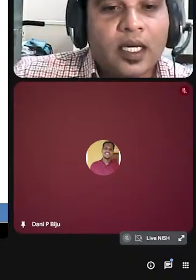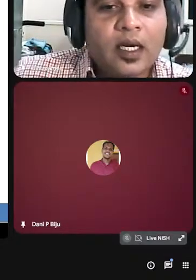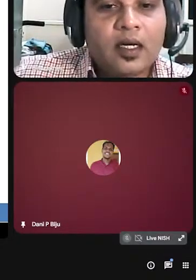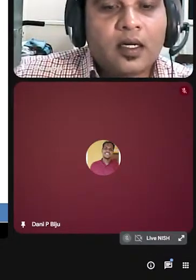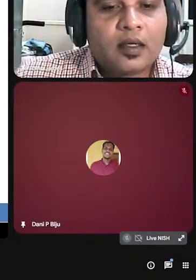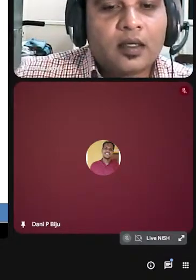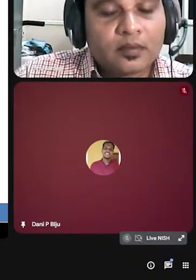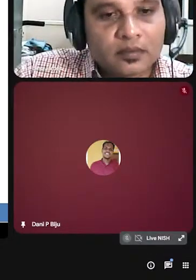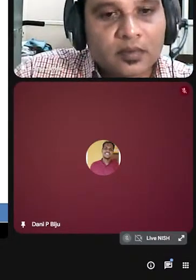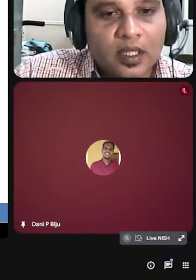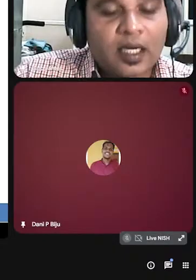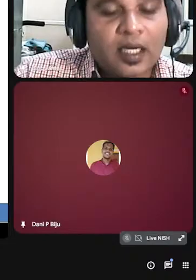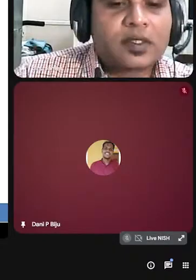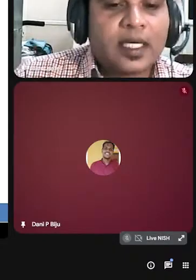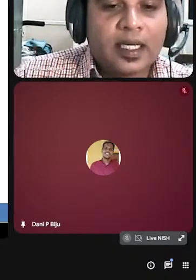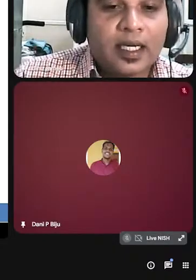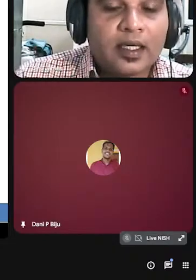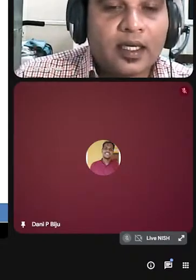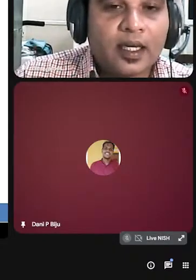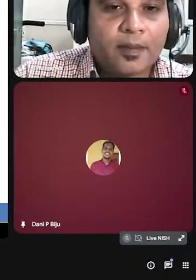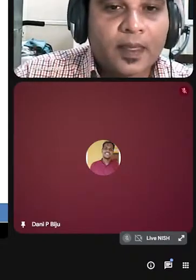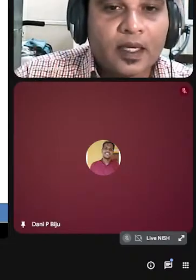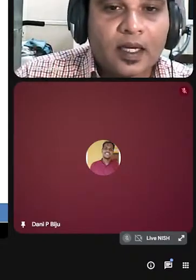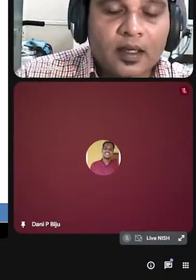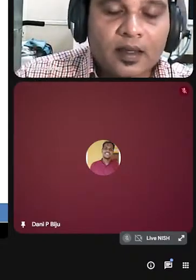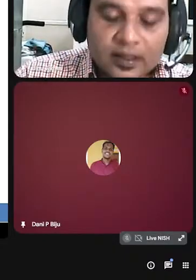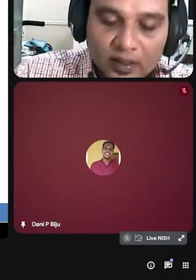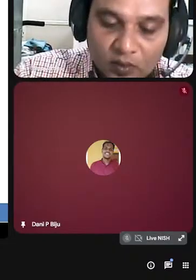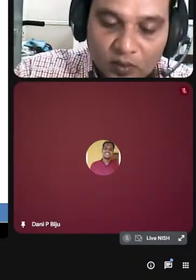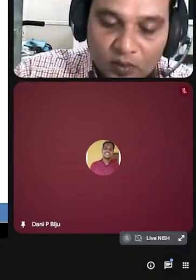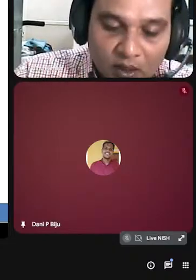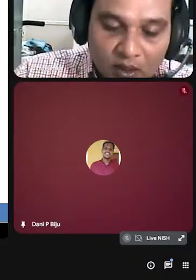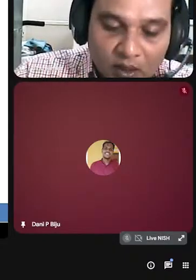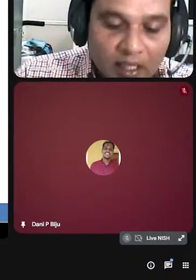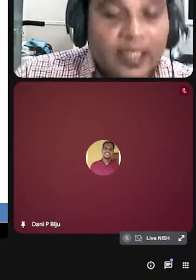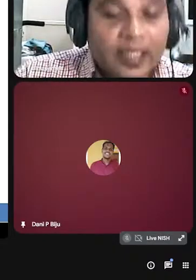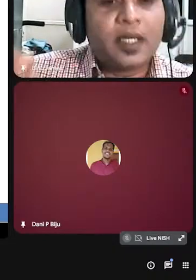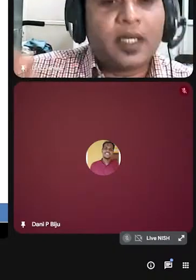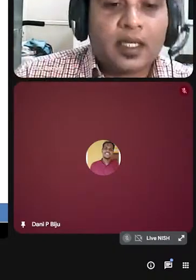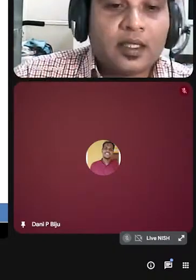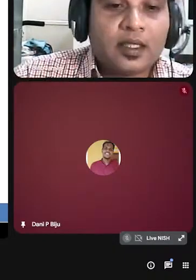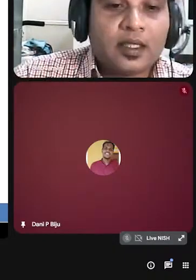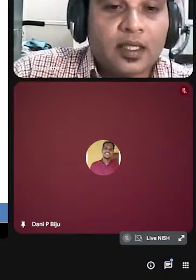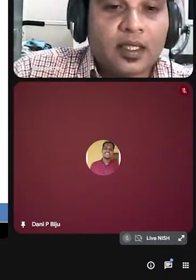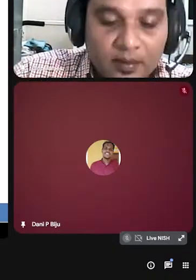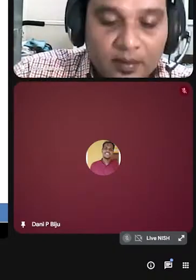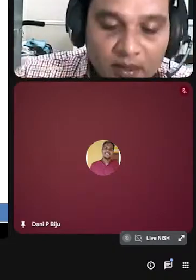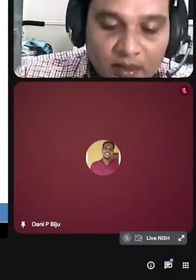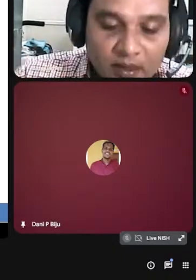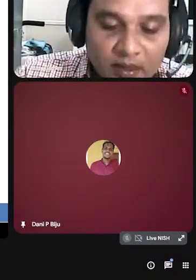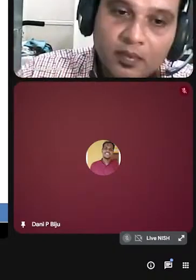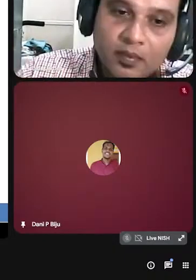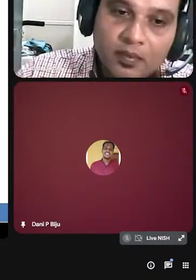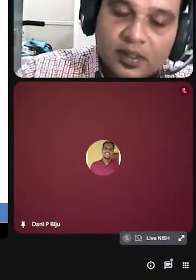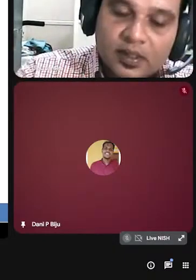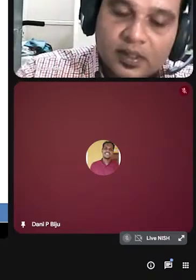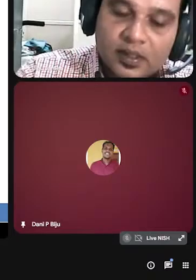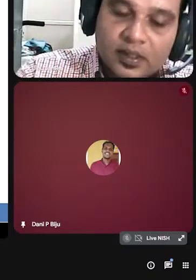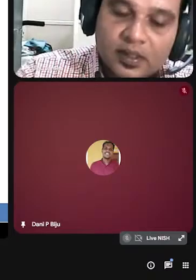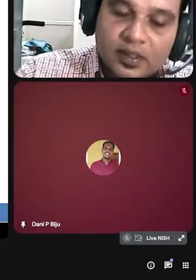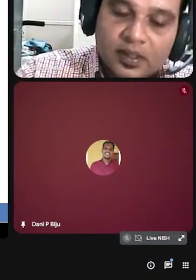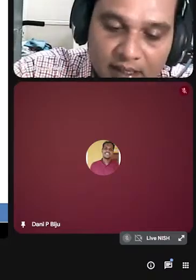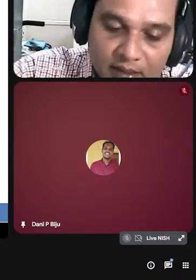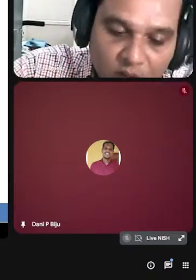രോഗത്തിന്റെ അവസ്ഥ, അല്ലെങ്കിൽ അതിന്റെ എത്രത്തോളം കാഠിന്യമേറിയതാണ് ഈ അവസ്ഥ,